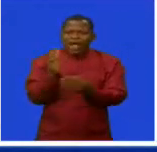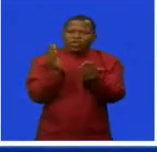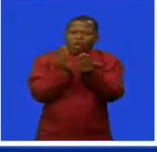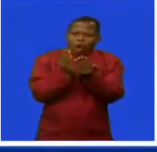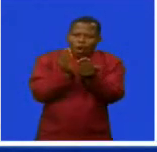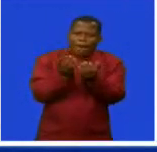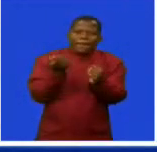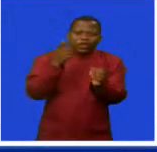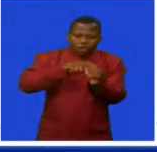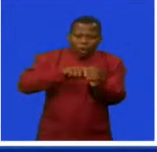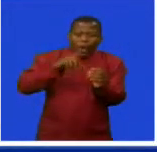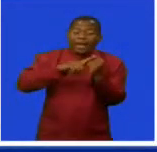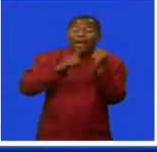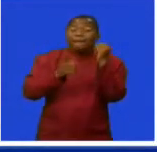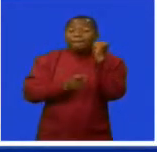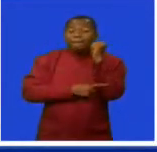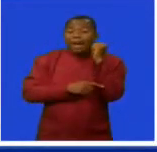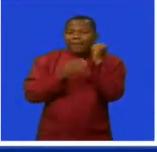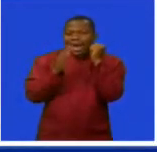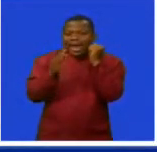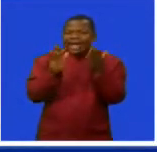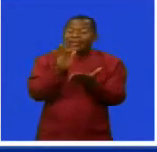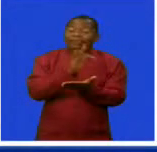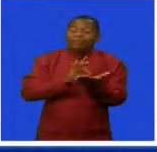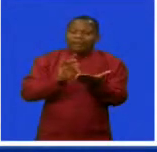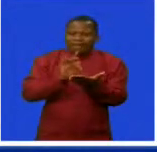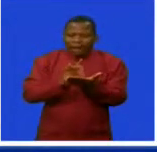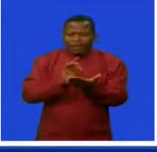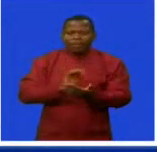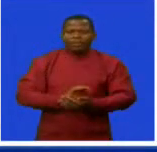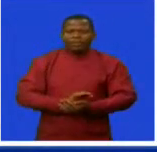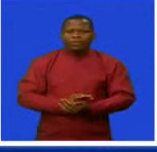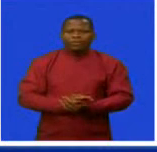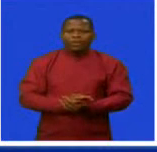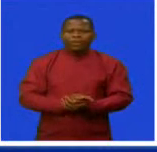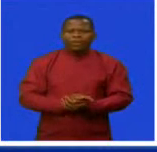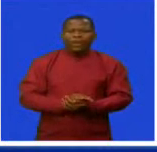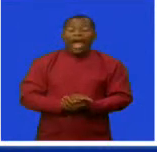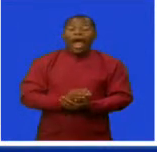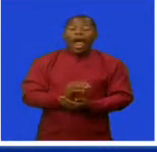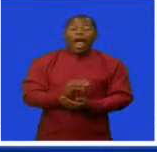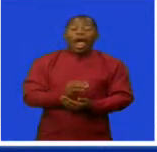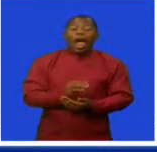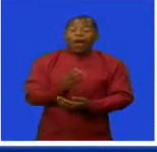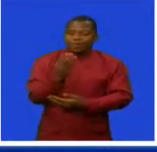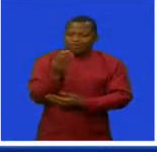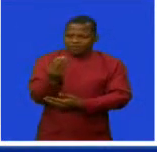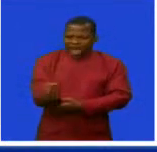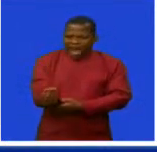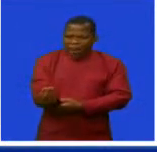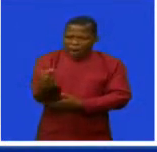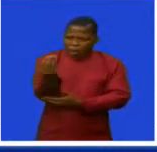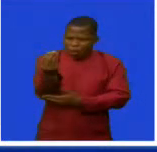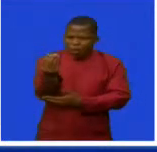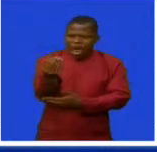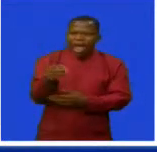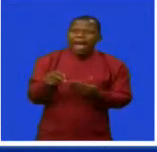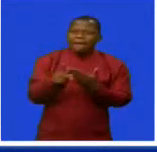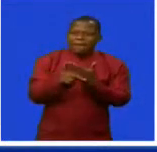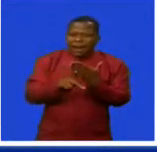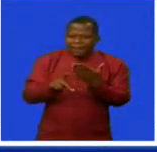akunalutho. Nako angimsisi kusukela nje emncaneni bakhe ukhuliswe ngimi cishe iprimary yonke.